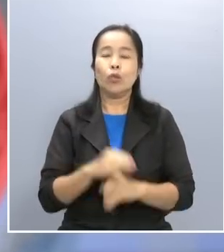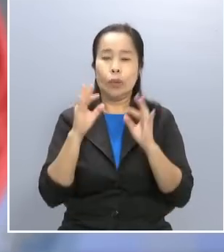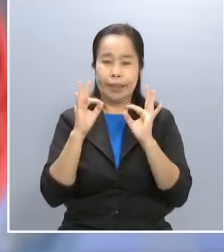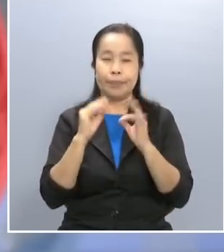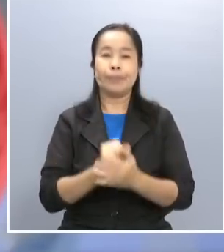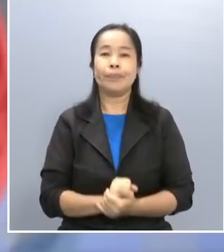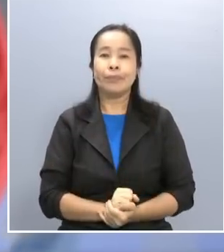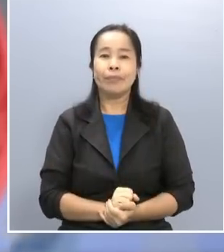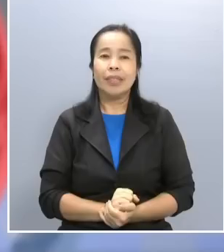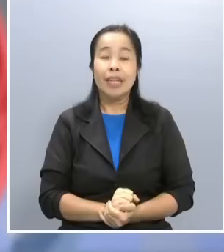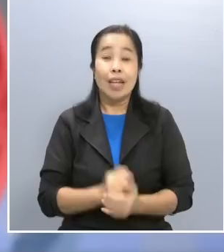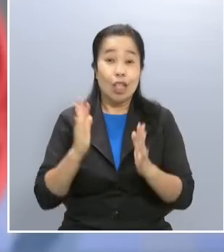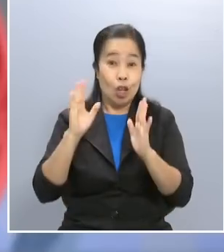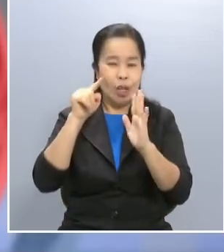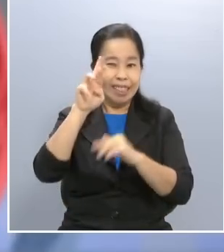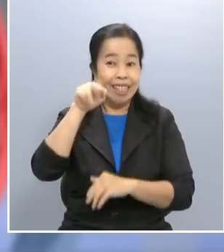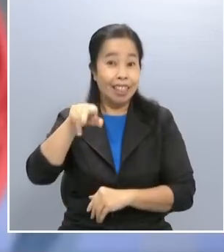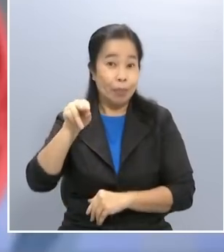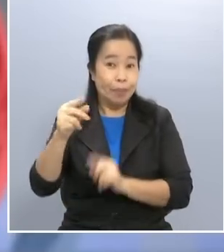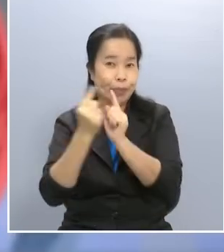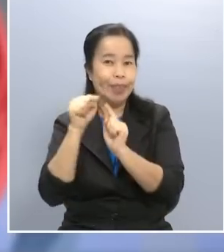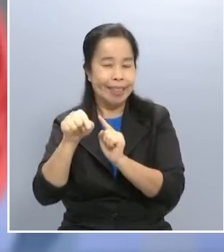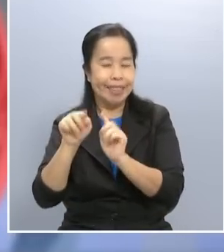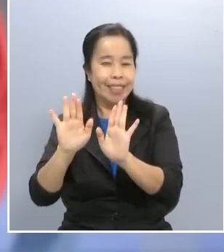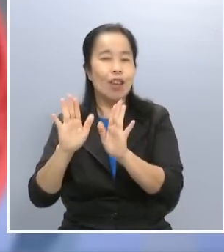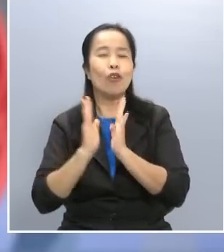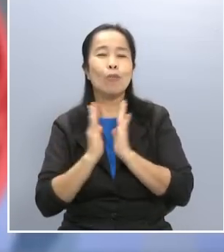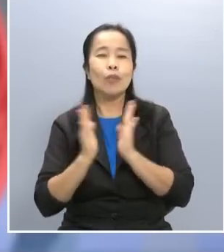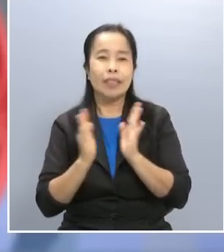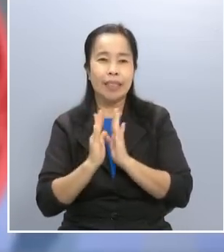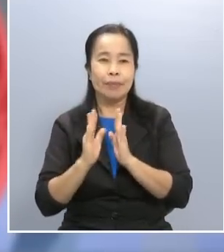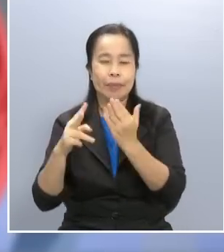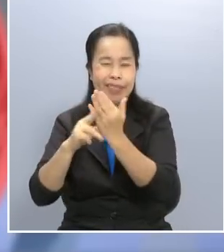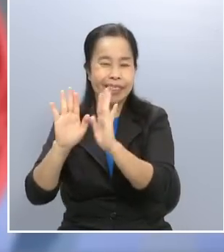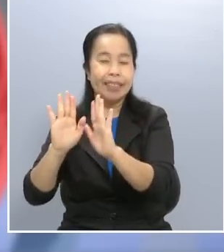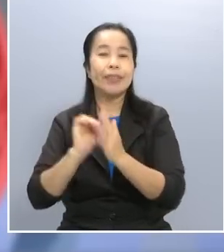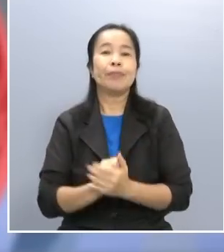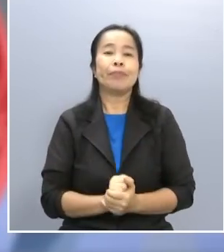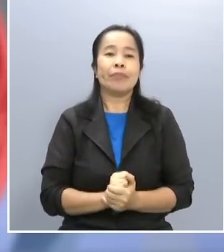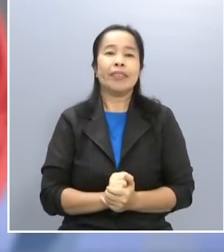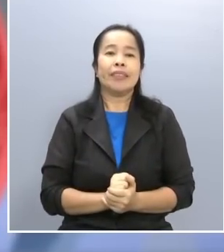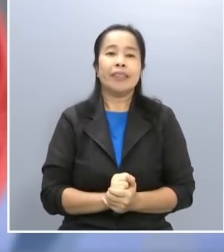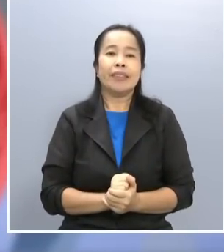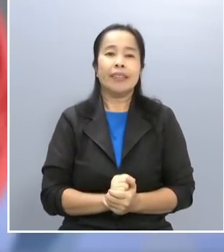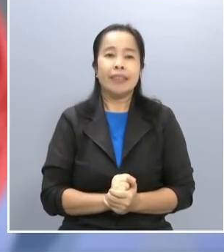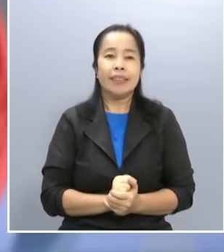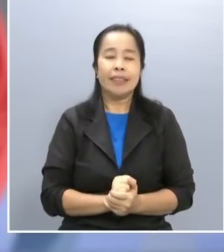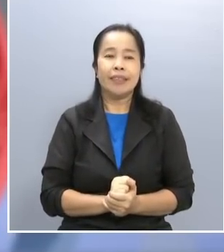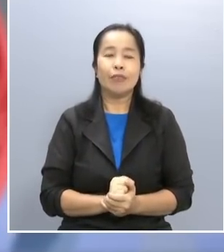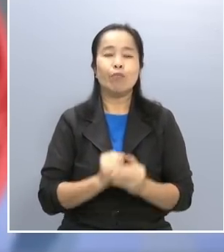ก็เดี๋ยวเราค่อยไปคุยกันในฝั่งของโหนกระแสขอบคุณนะครับพี่ผมเอาแค่ของพี่ตรงนี้ก่อนนะฮะแค่ตรงนี้ก่อนอ้าวโอเ